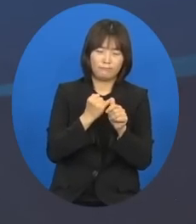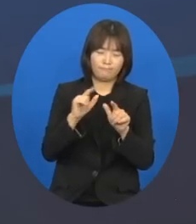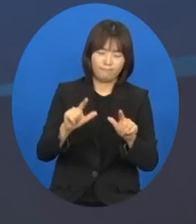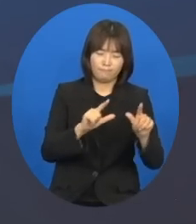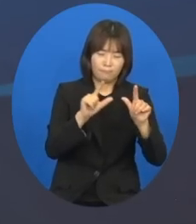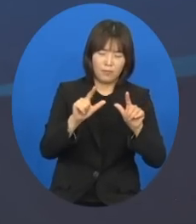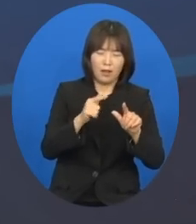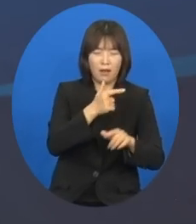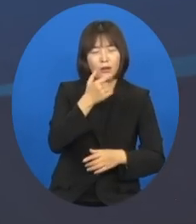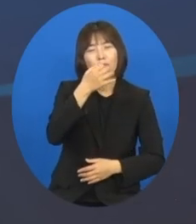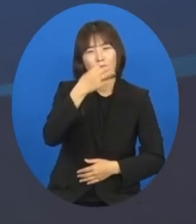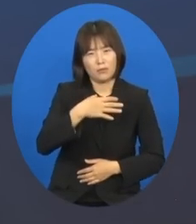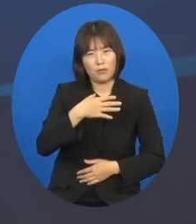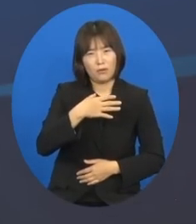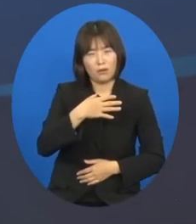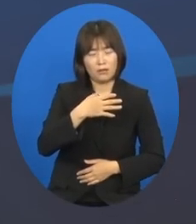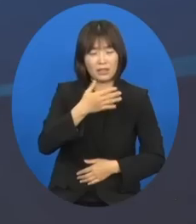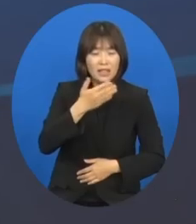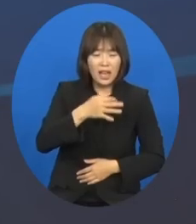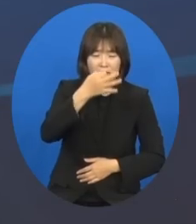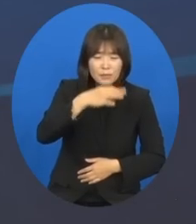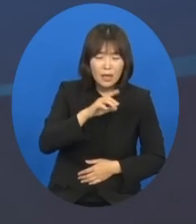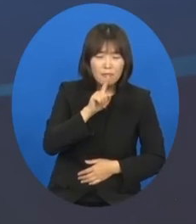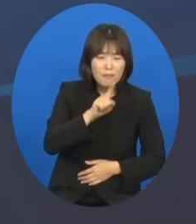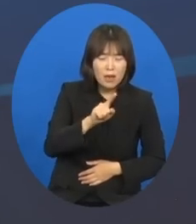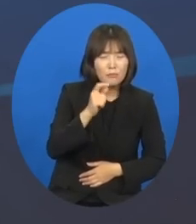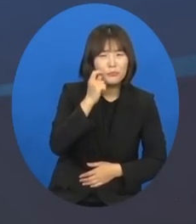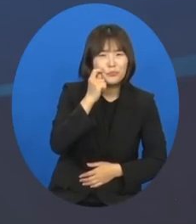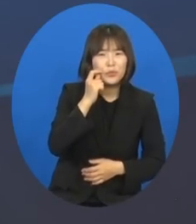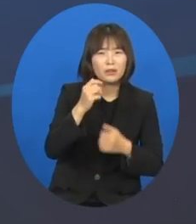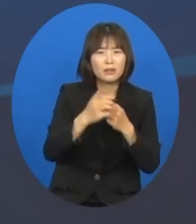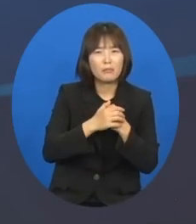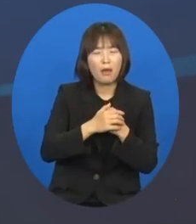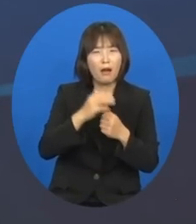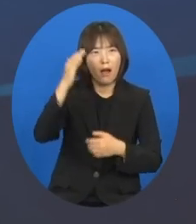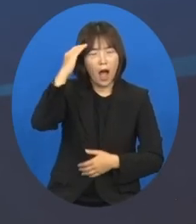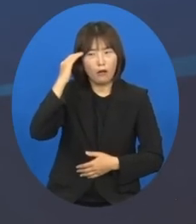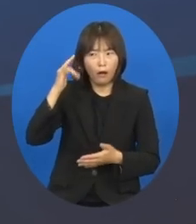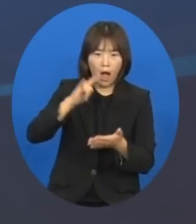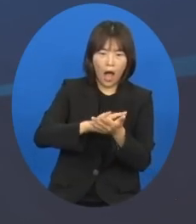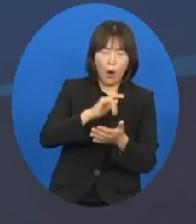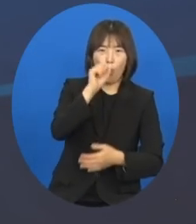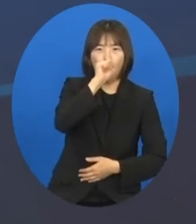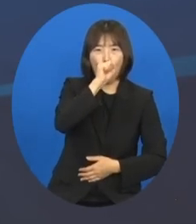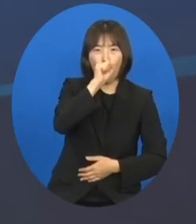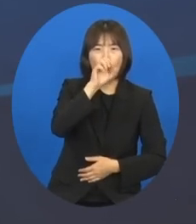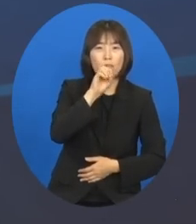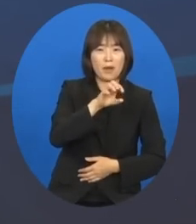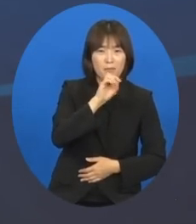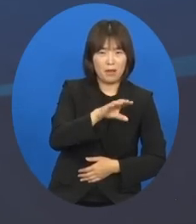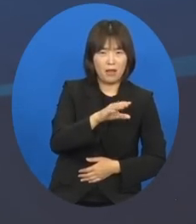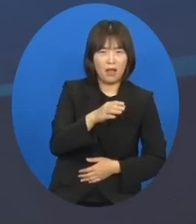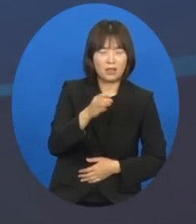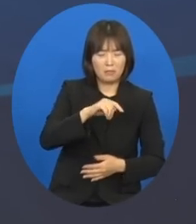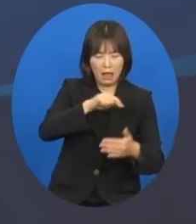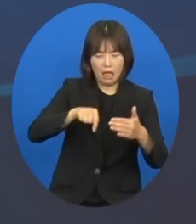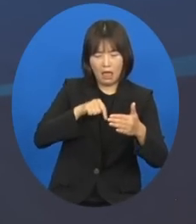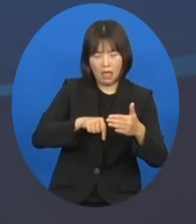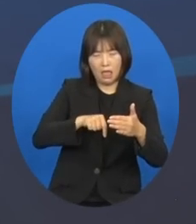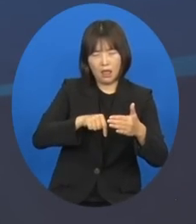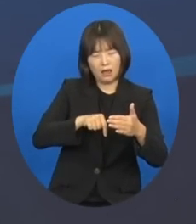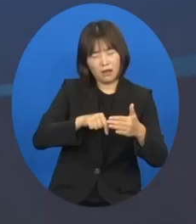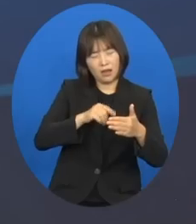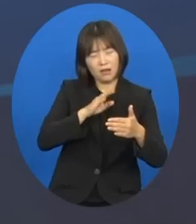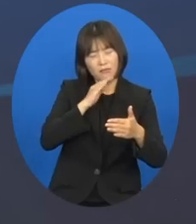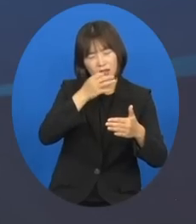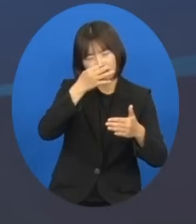목사하기 힘들단 말을 못 하니까 한국 오니까 좋습니다 한국 오니까 좋습니다 그러지만 정말 힘들거든요